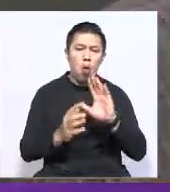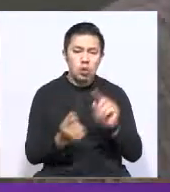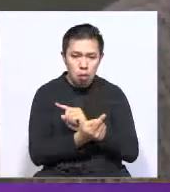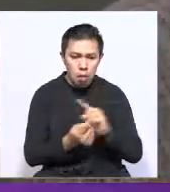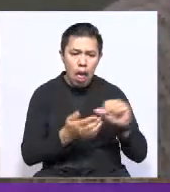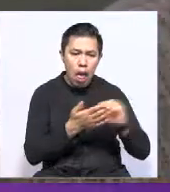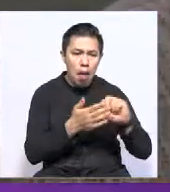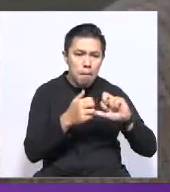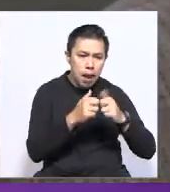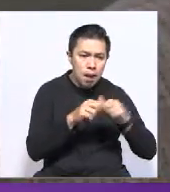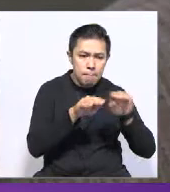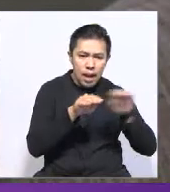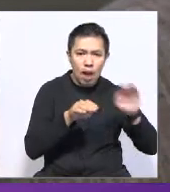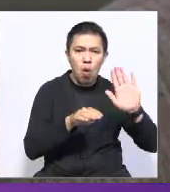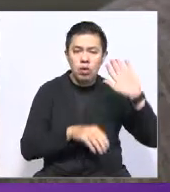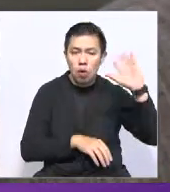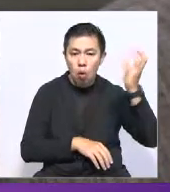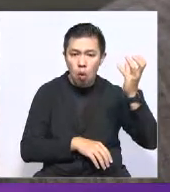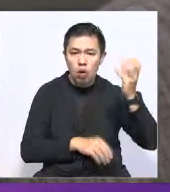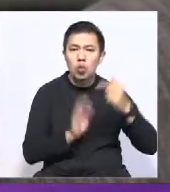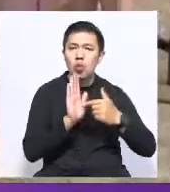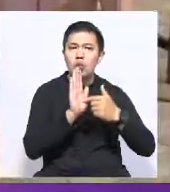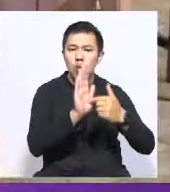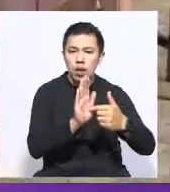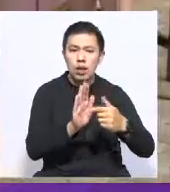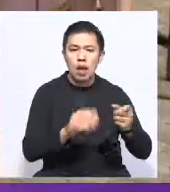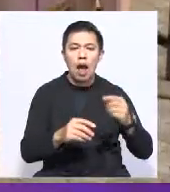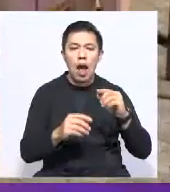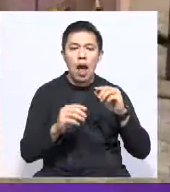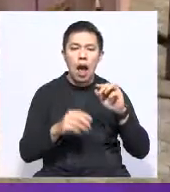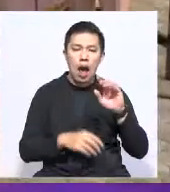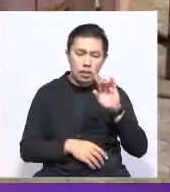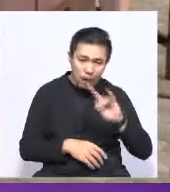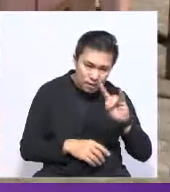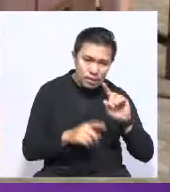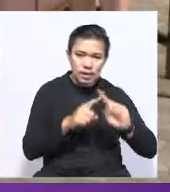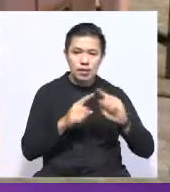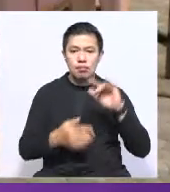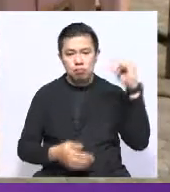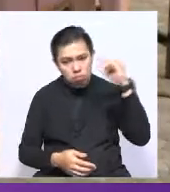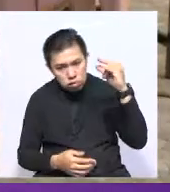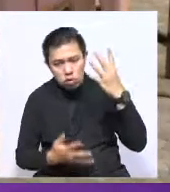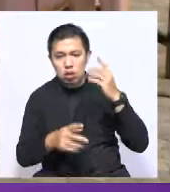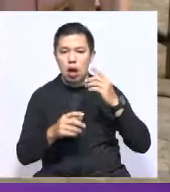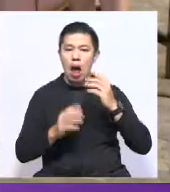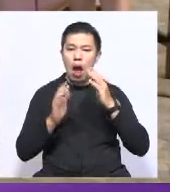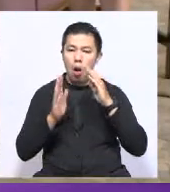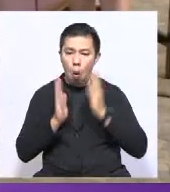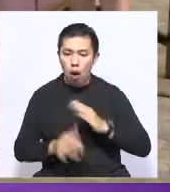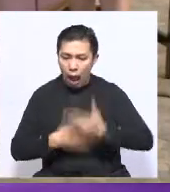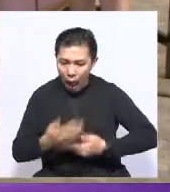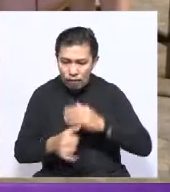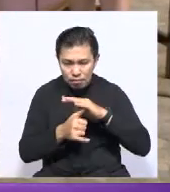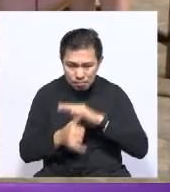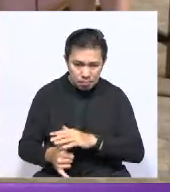แก้ปัญหาที่เกี่ยวข้องกับมาตรฐานสากลอย่างเช่นไซเตรส ICAO ปัญหาการค้ามนุษย์และการแก้ไขปั